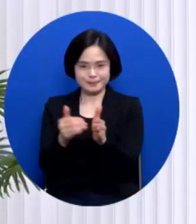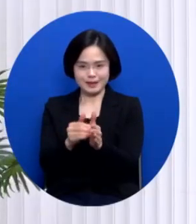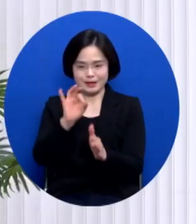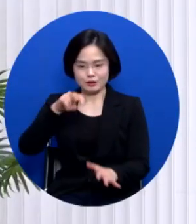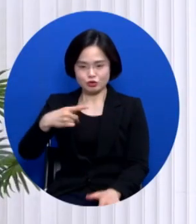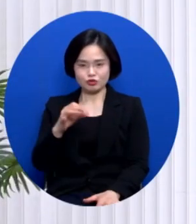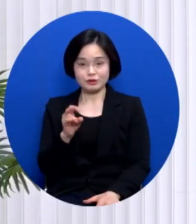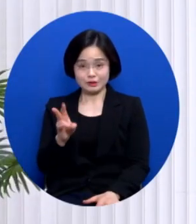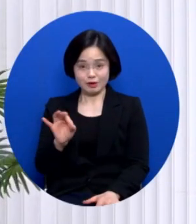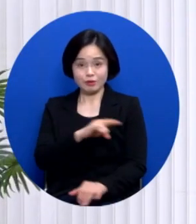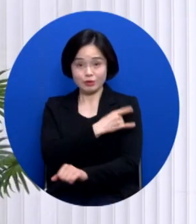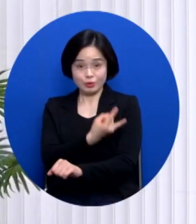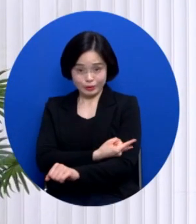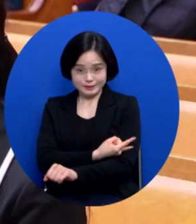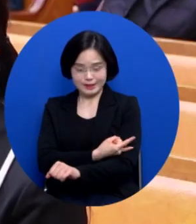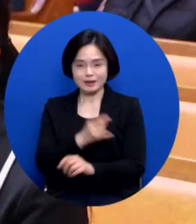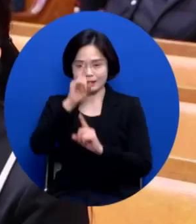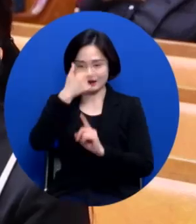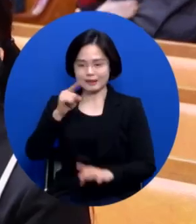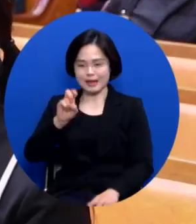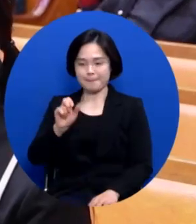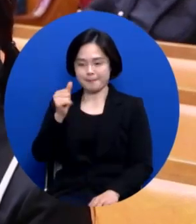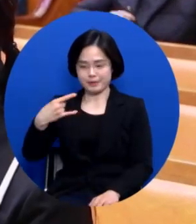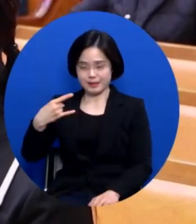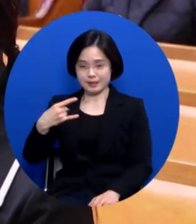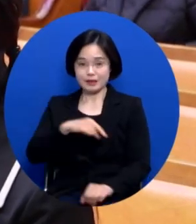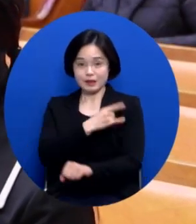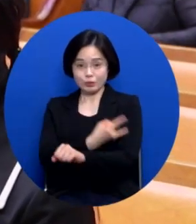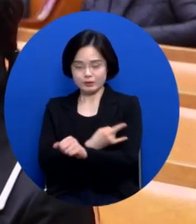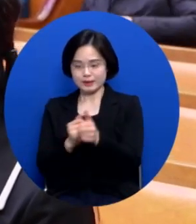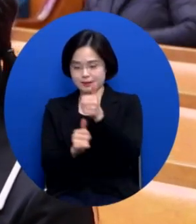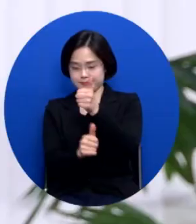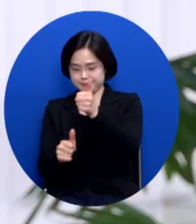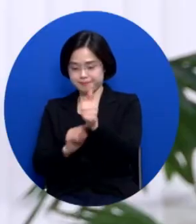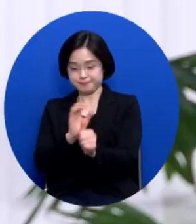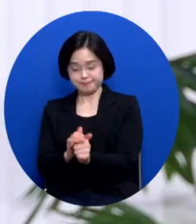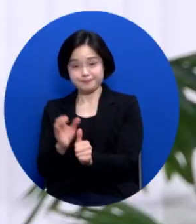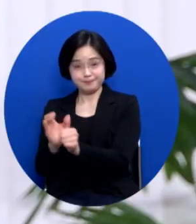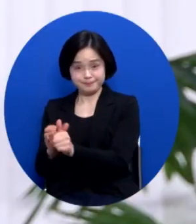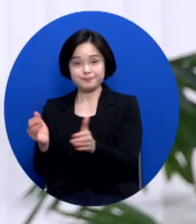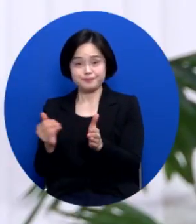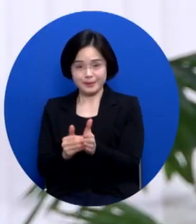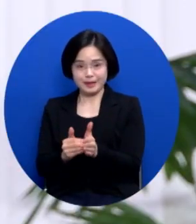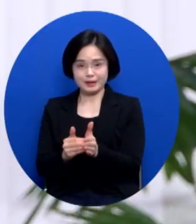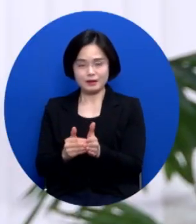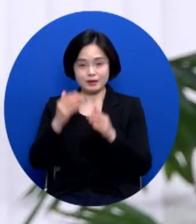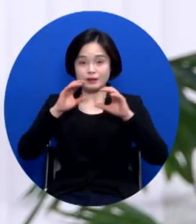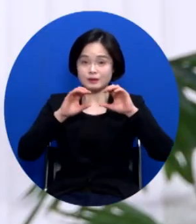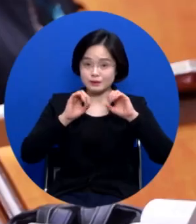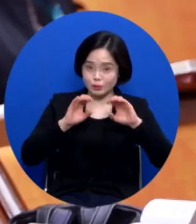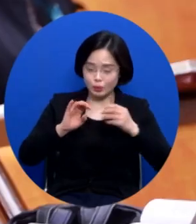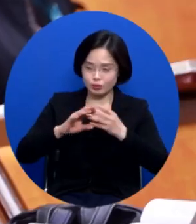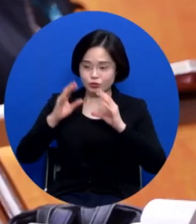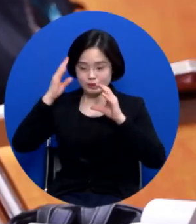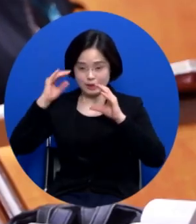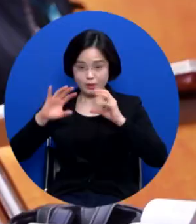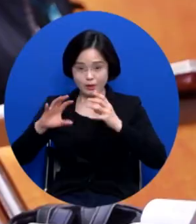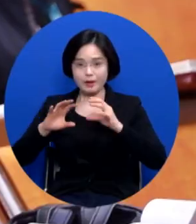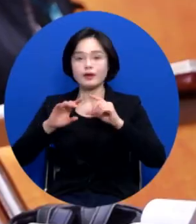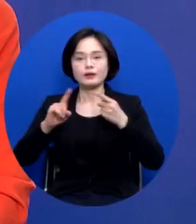권사와 목포제일교회 이남희 권사를 부회장으로 선임하고 전도와 국내외 선교 등 77회기 사역을